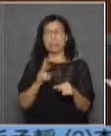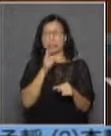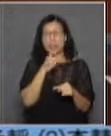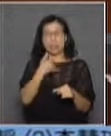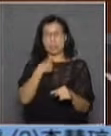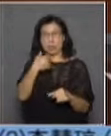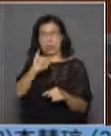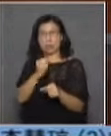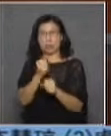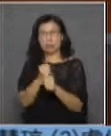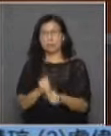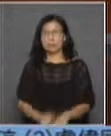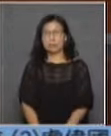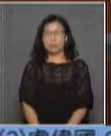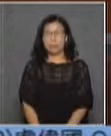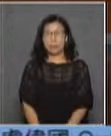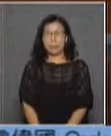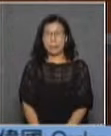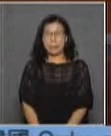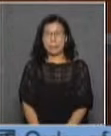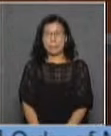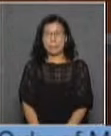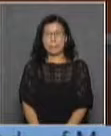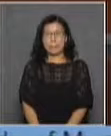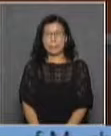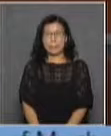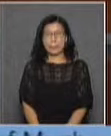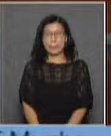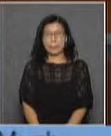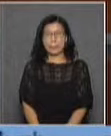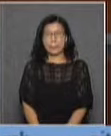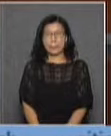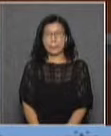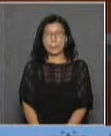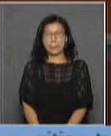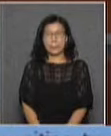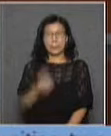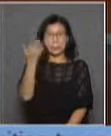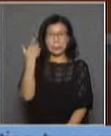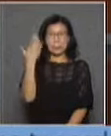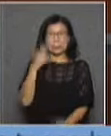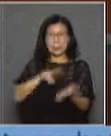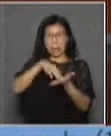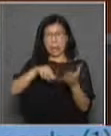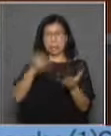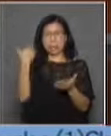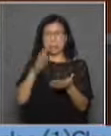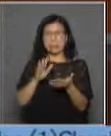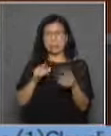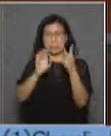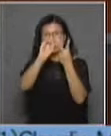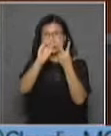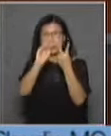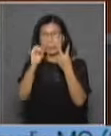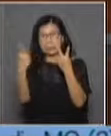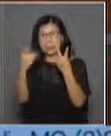做，係咪。咁所以當年立法會主席2001到2003年